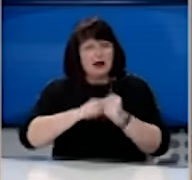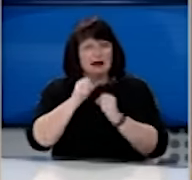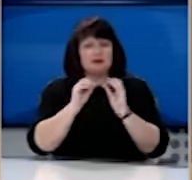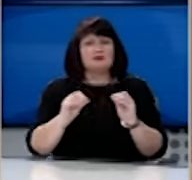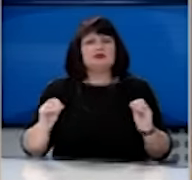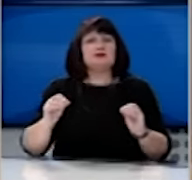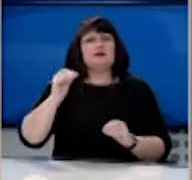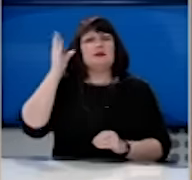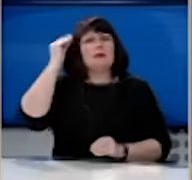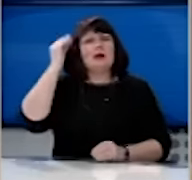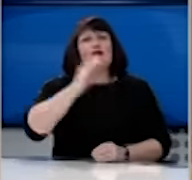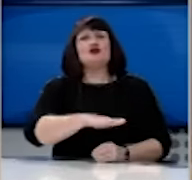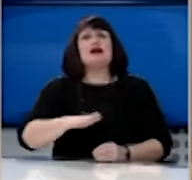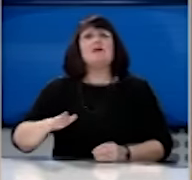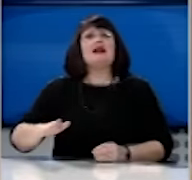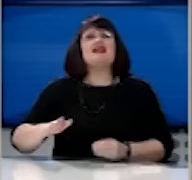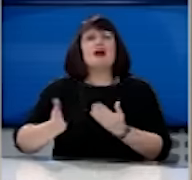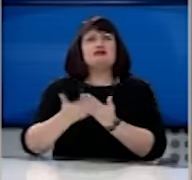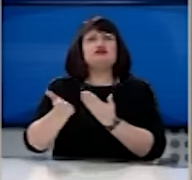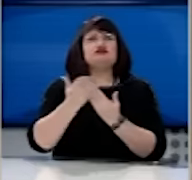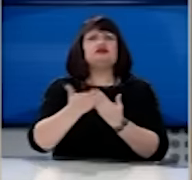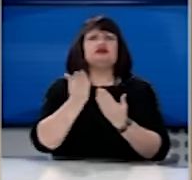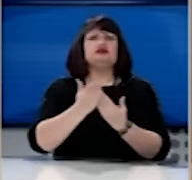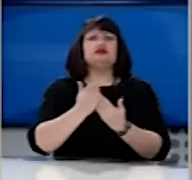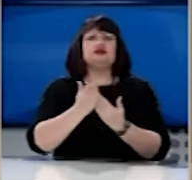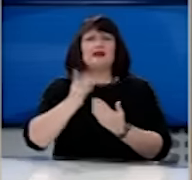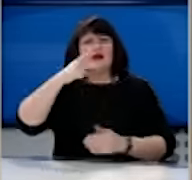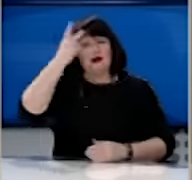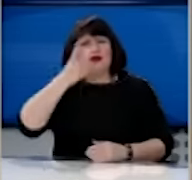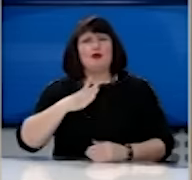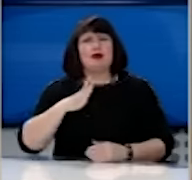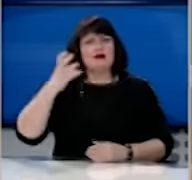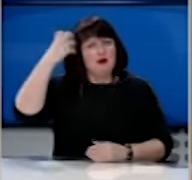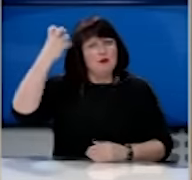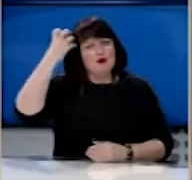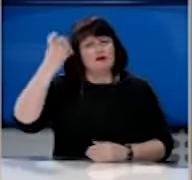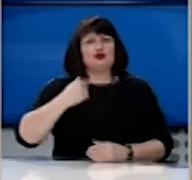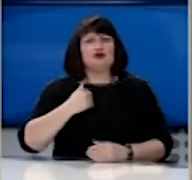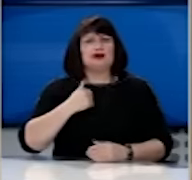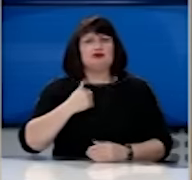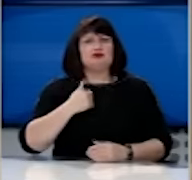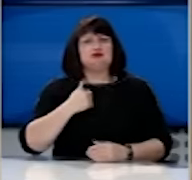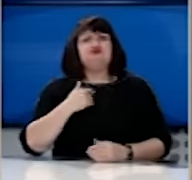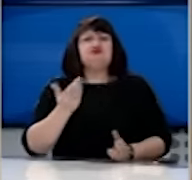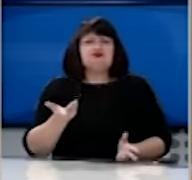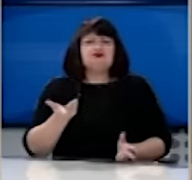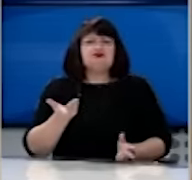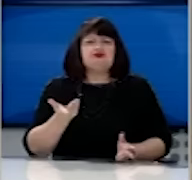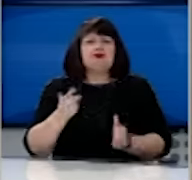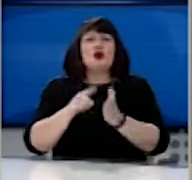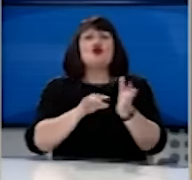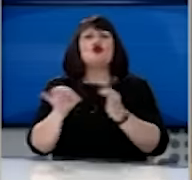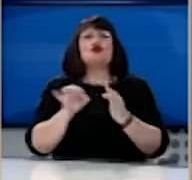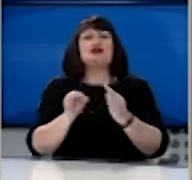μορφώσει τα παιδιά του, που θα τα υπερασπιστούν τα μορφωτικά δικαιώματα που έχουν απομείνει, όσα νομοσχέδια